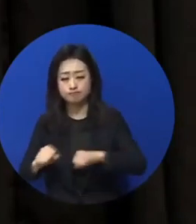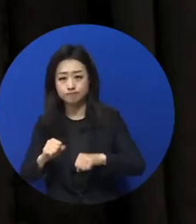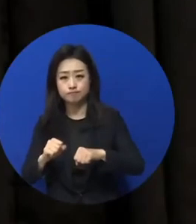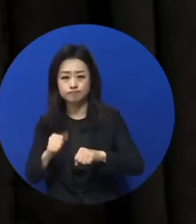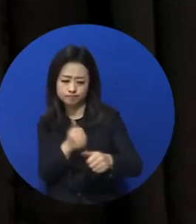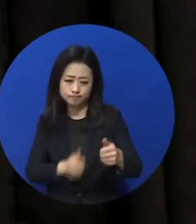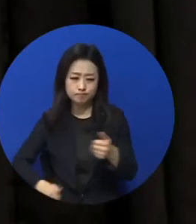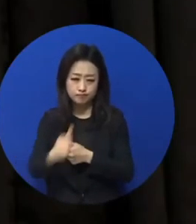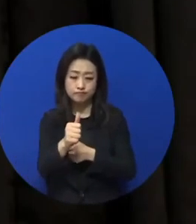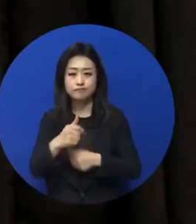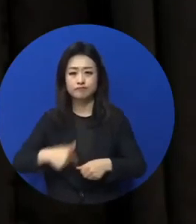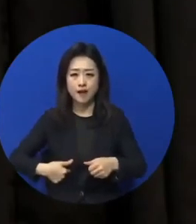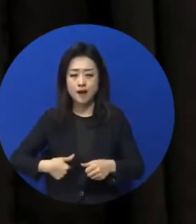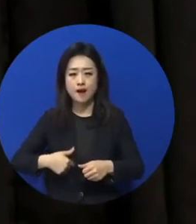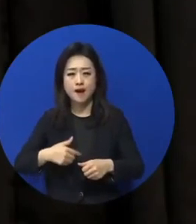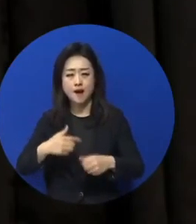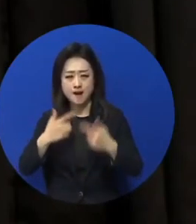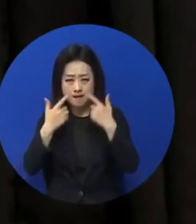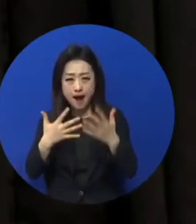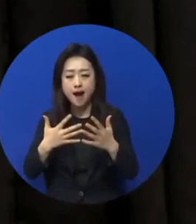드리겠습니다.